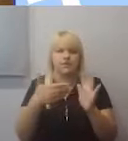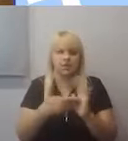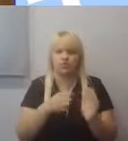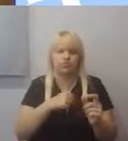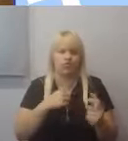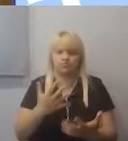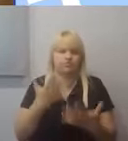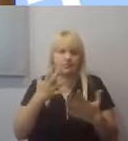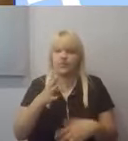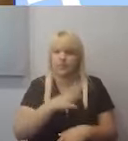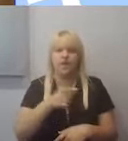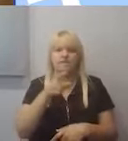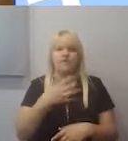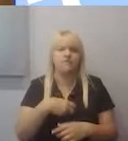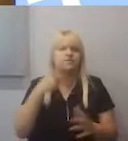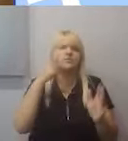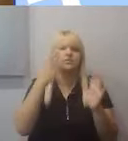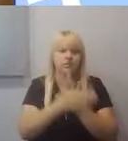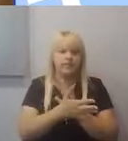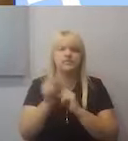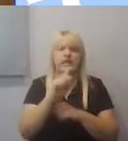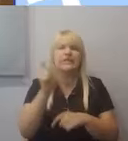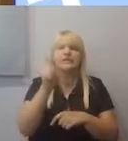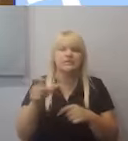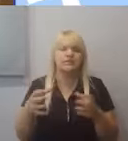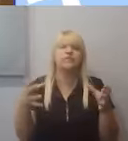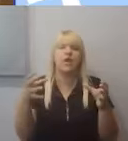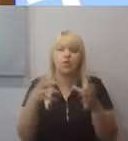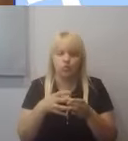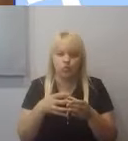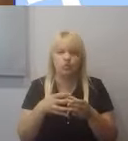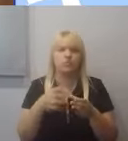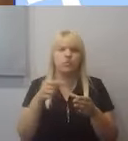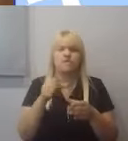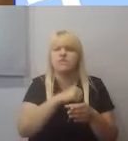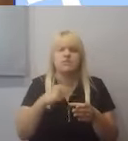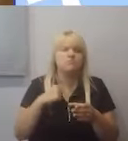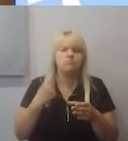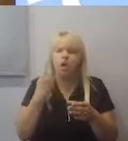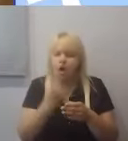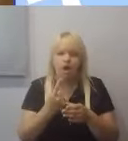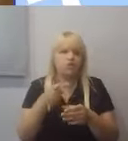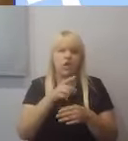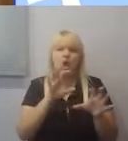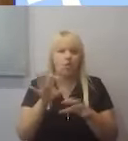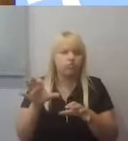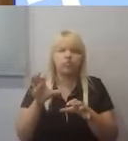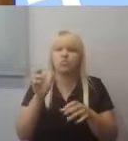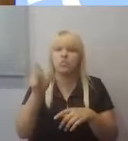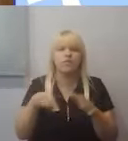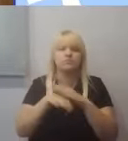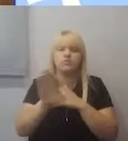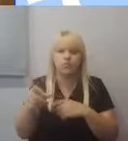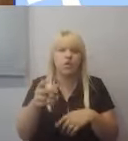to ka ir cilvēku grupa kas ir vieni paši un ja aprūpētājs ir prom un nav klāt viņi nevarēs ar